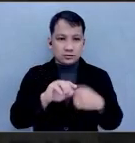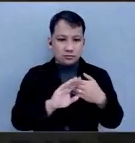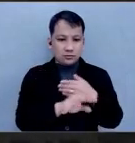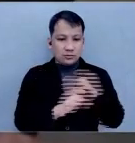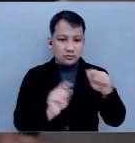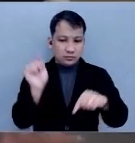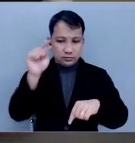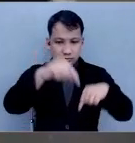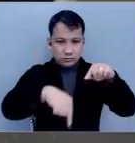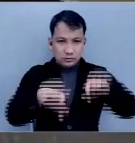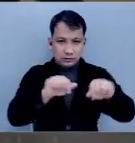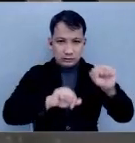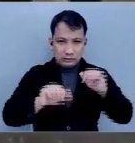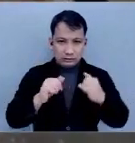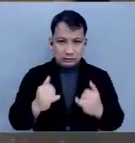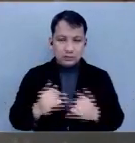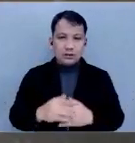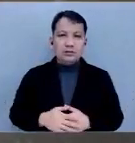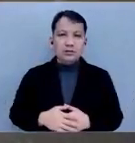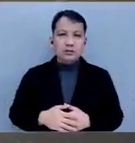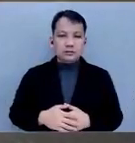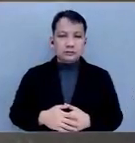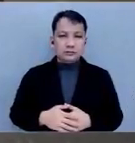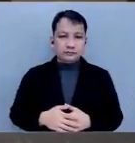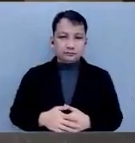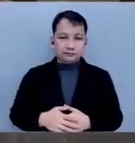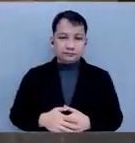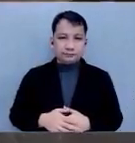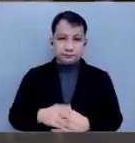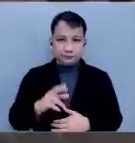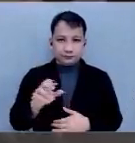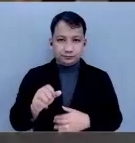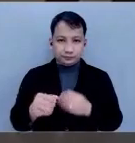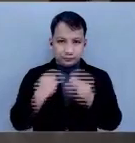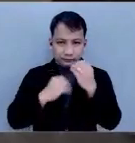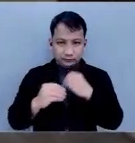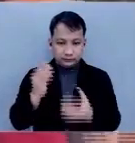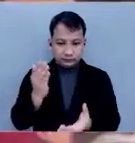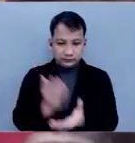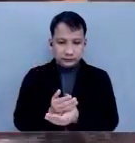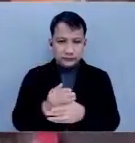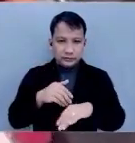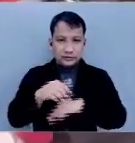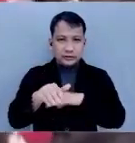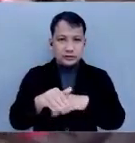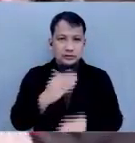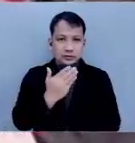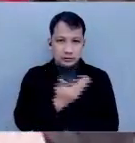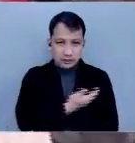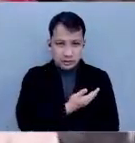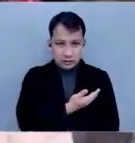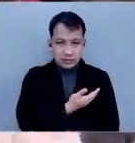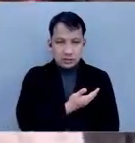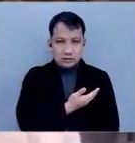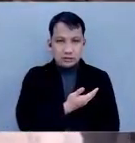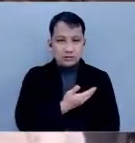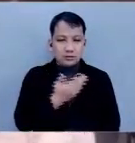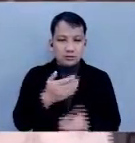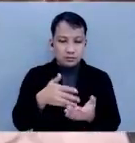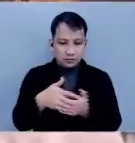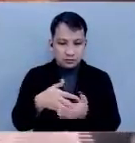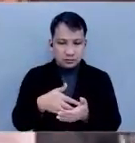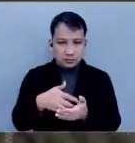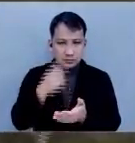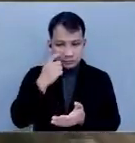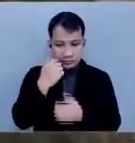aksyon ngayon. Ang pagputol daw ng Israel sa pagkain at tubig sa mga sibilyang Gazan, posibleng magpahina ng international support sa